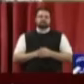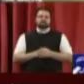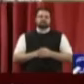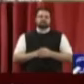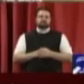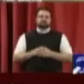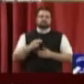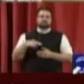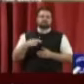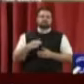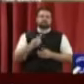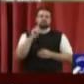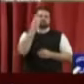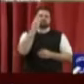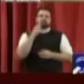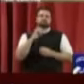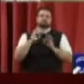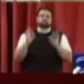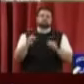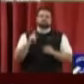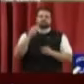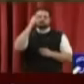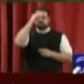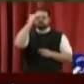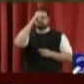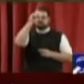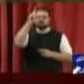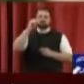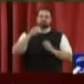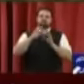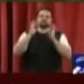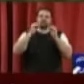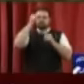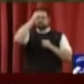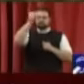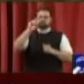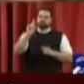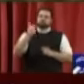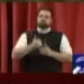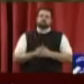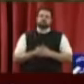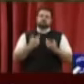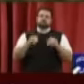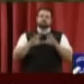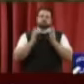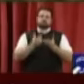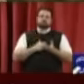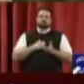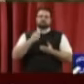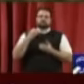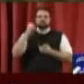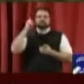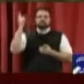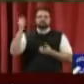Sunt doar unii speciali, că ăla are stea în frunte, că ăla are diploma, nu știu care, sau că ăla... Nu, toată lumea putem fi. Acum